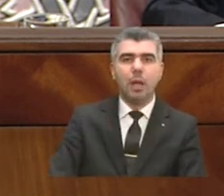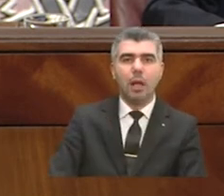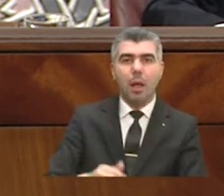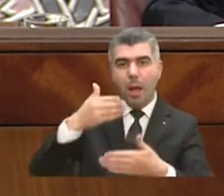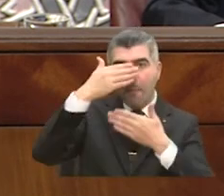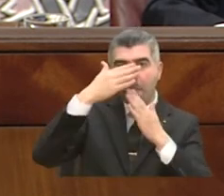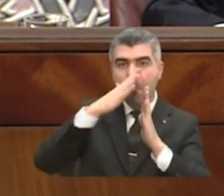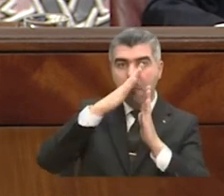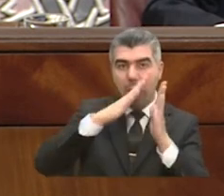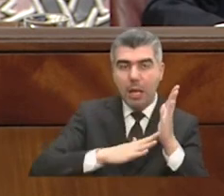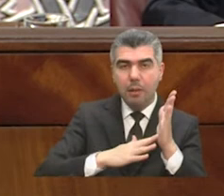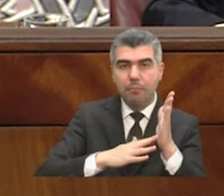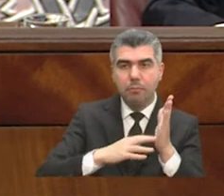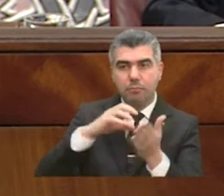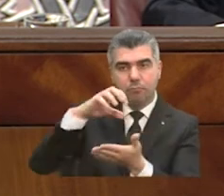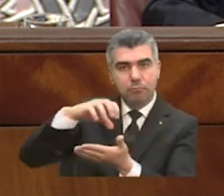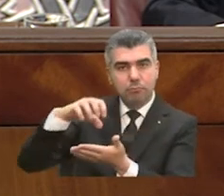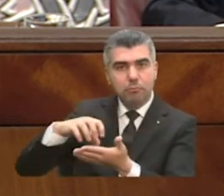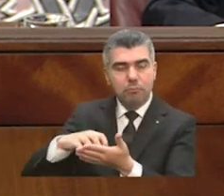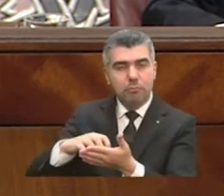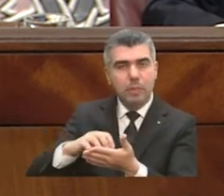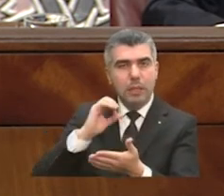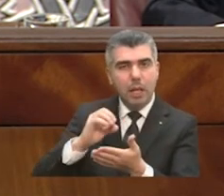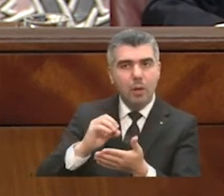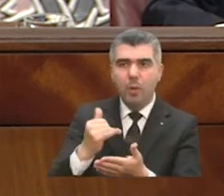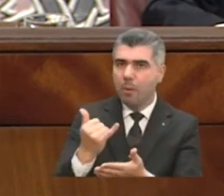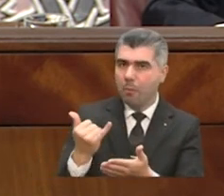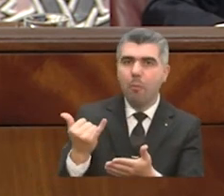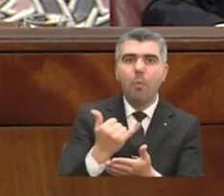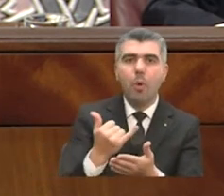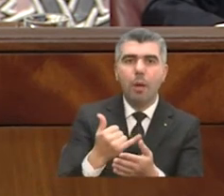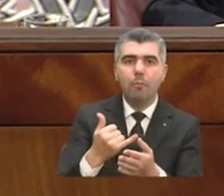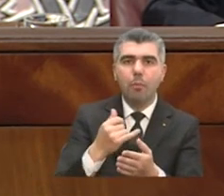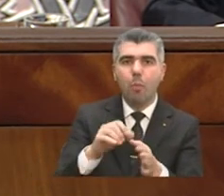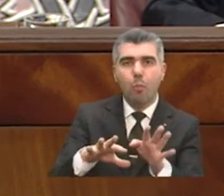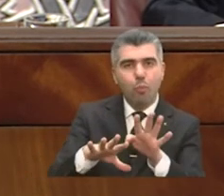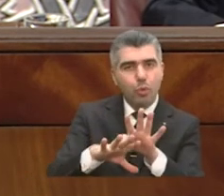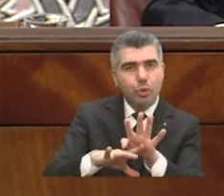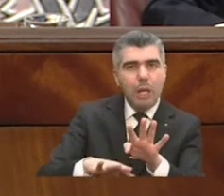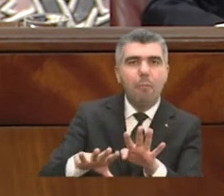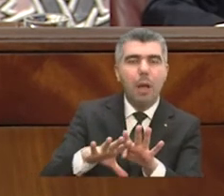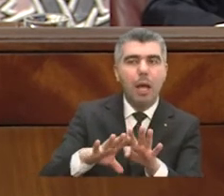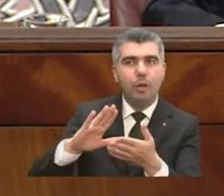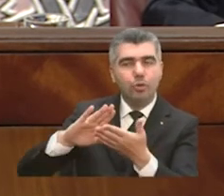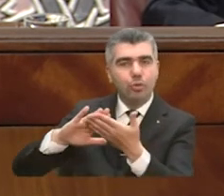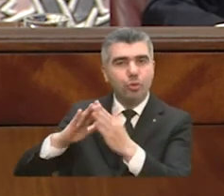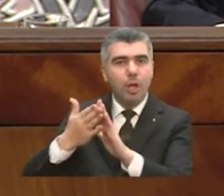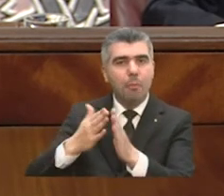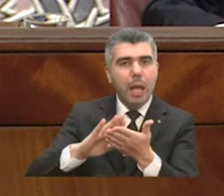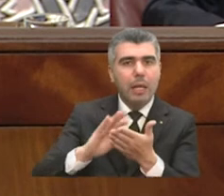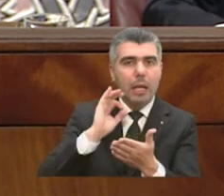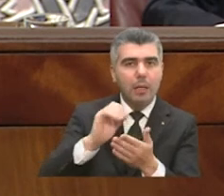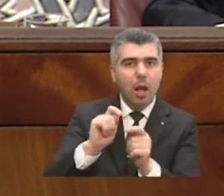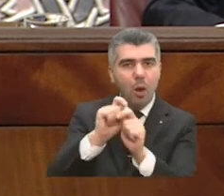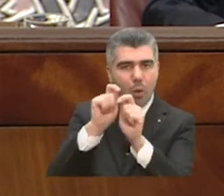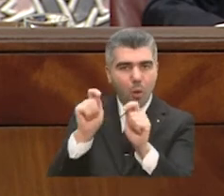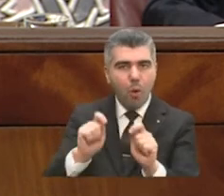connus internationalement. Le Maroc se manifeste et se caractérise dans son contexte par